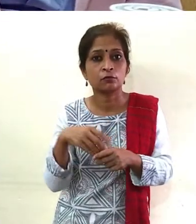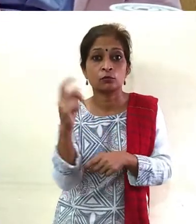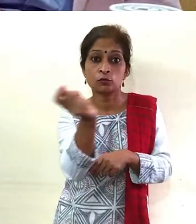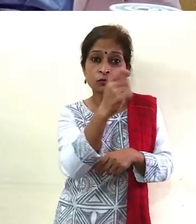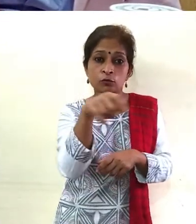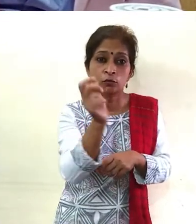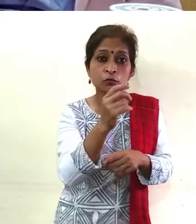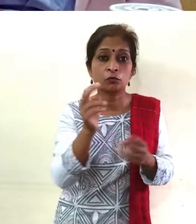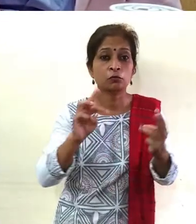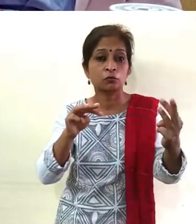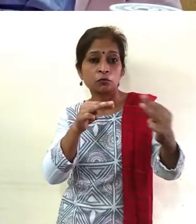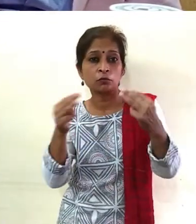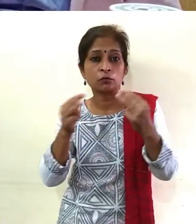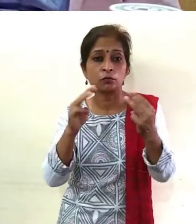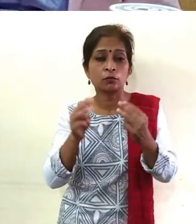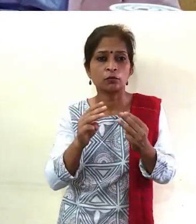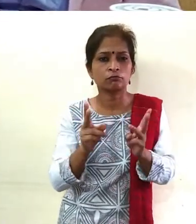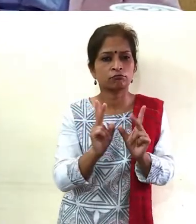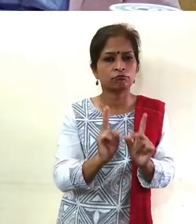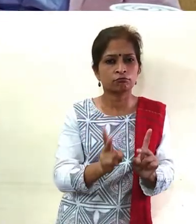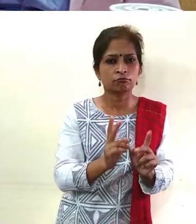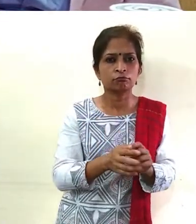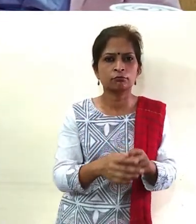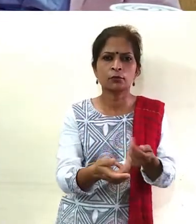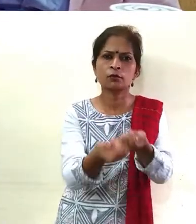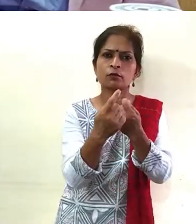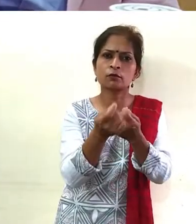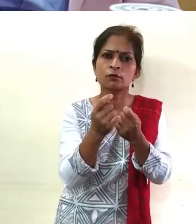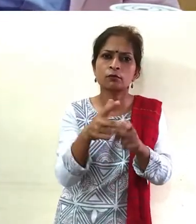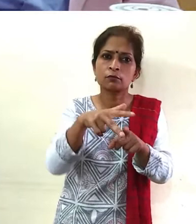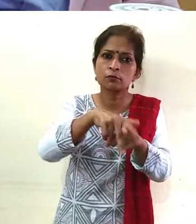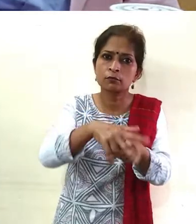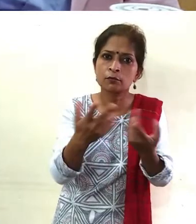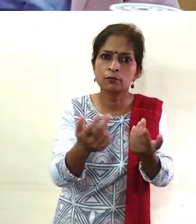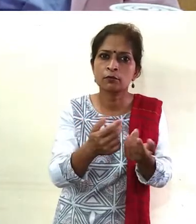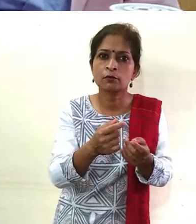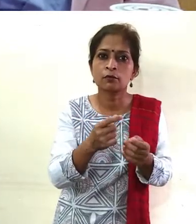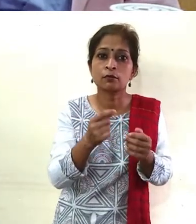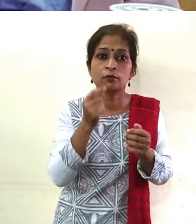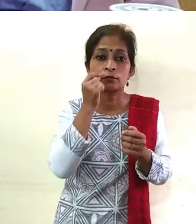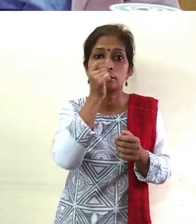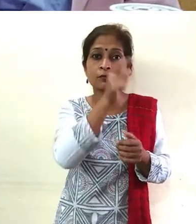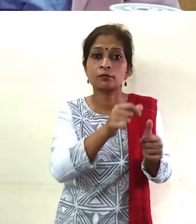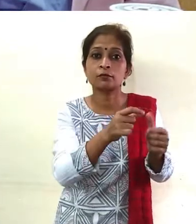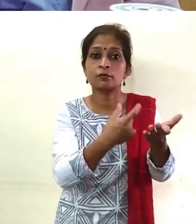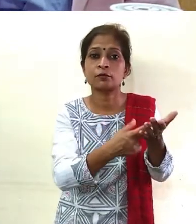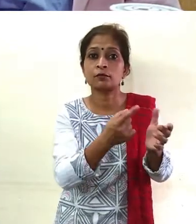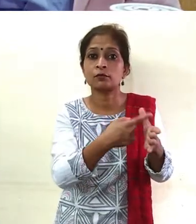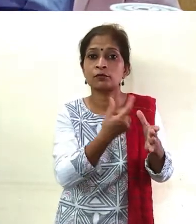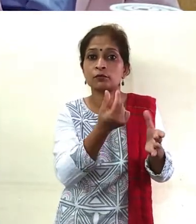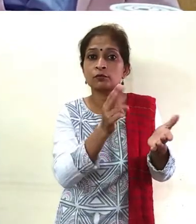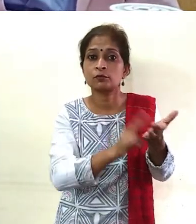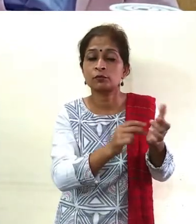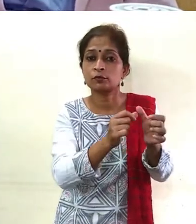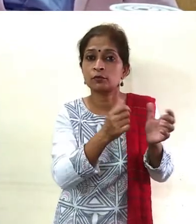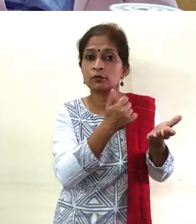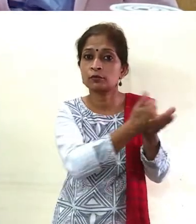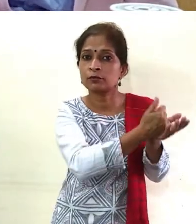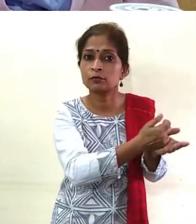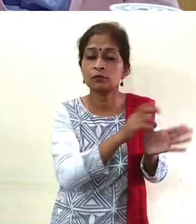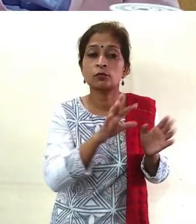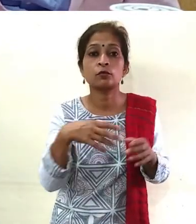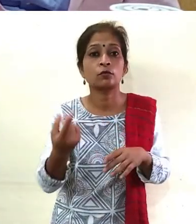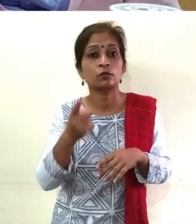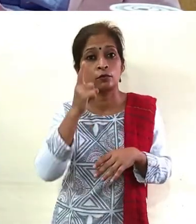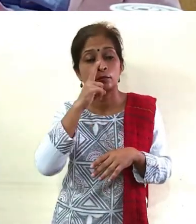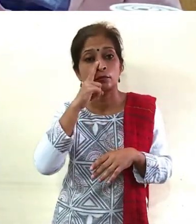युद्ध में स्थिर, सिर्फ सारथी बनने की भी हिम्मत रखने वाले व्यक्ति, और गांधारी माँ के